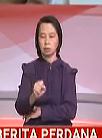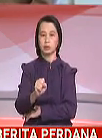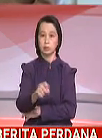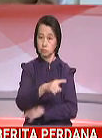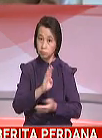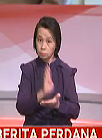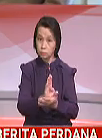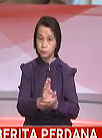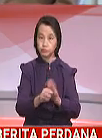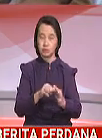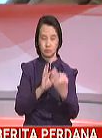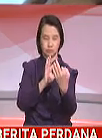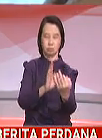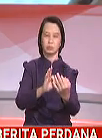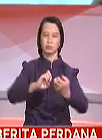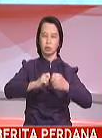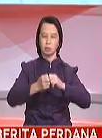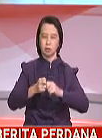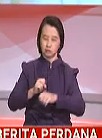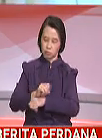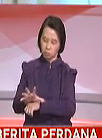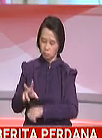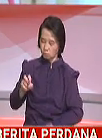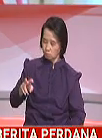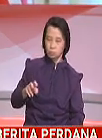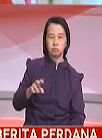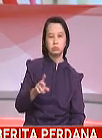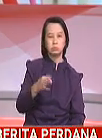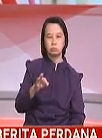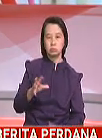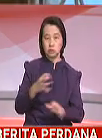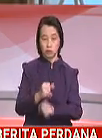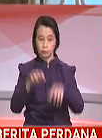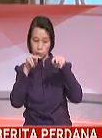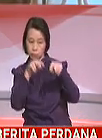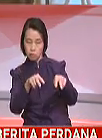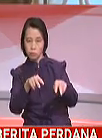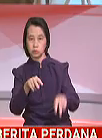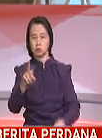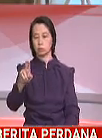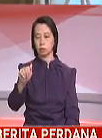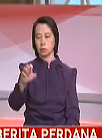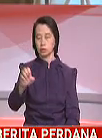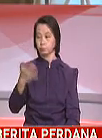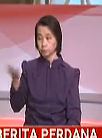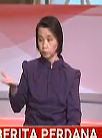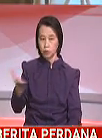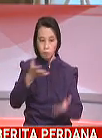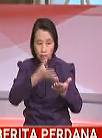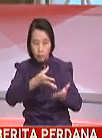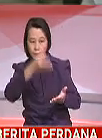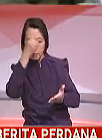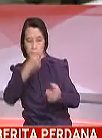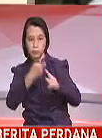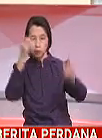PKS ketika berhadapan pandemik COVID-19 mendapat perhatian kerajaan UAE. Mereka berhasrat untuk belajar